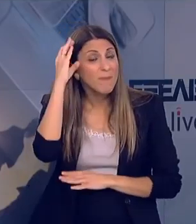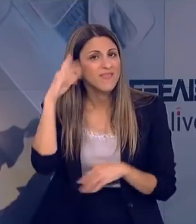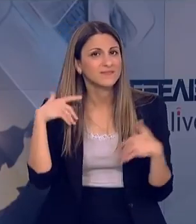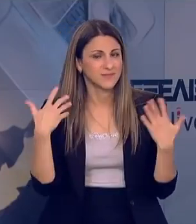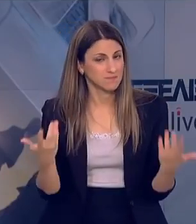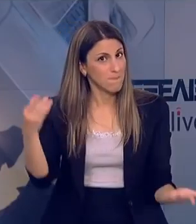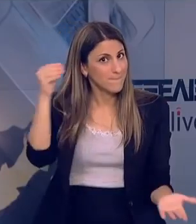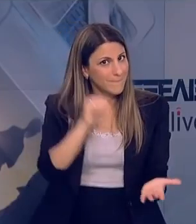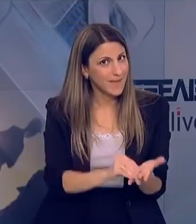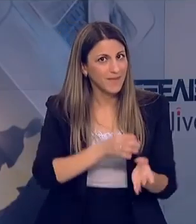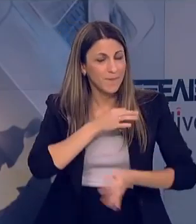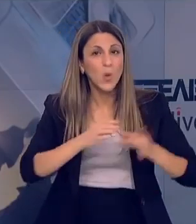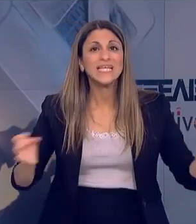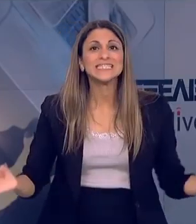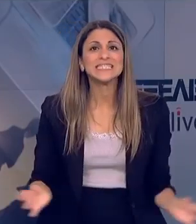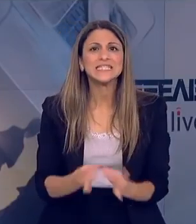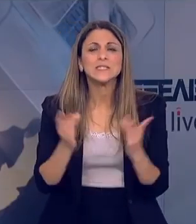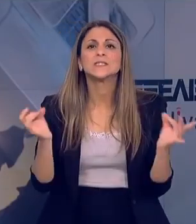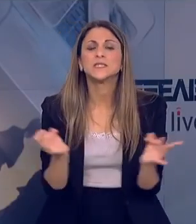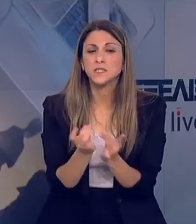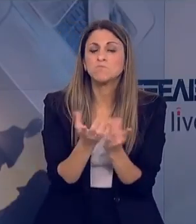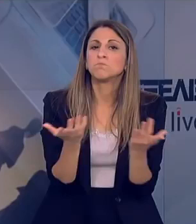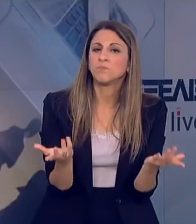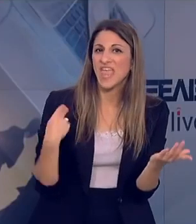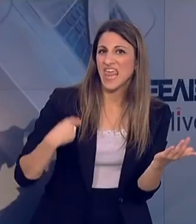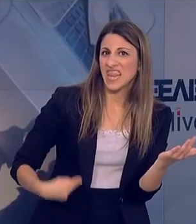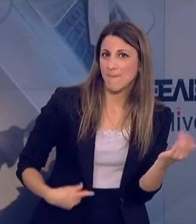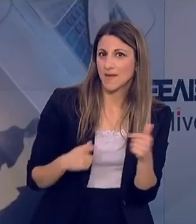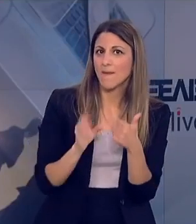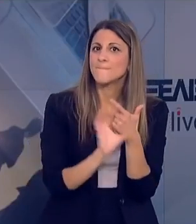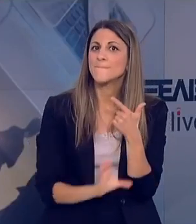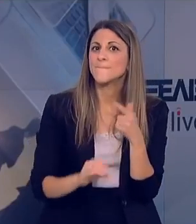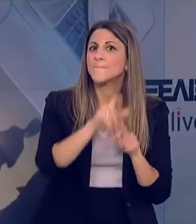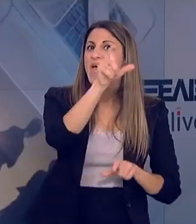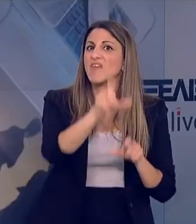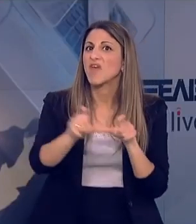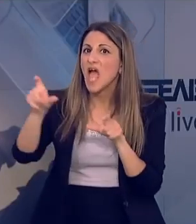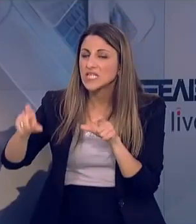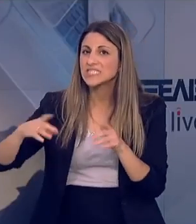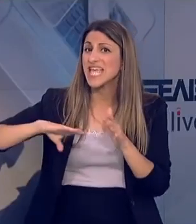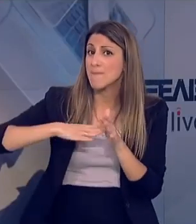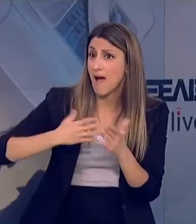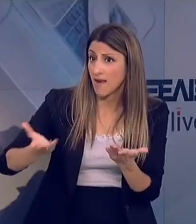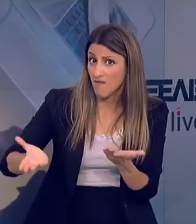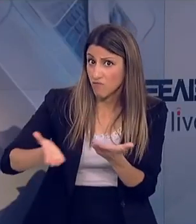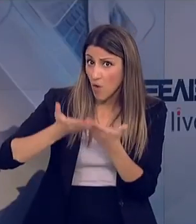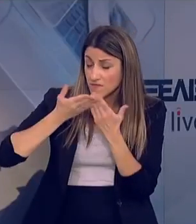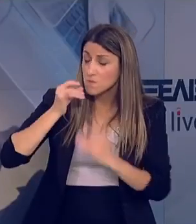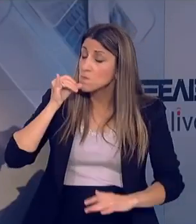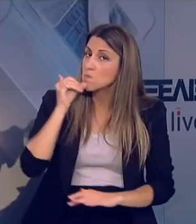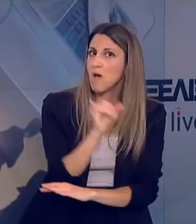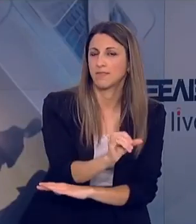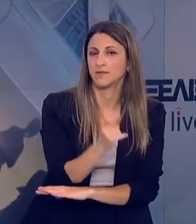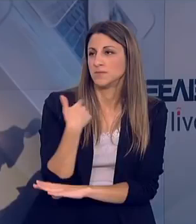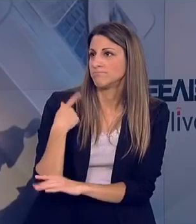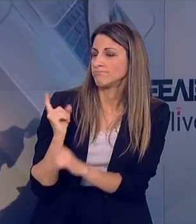το ξαναλέω, που χρειάστηκε να συνδράμουν δήμαρχοι, περιφερειάρχες, αυτοδιοικητικής στο κομμάτι αυτό, ήρθαμε σε επαφή